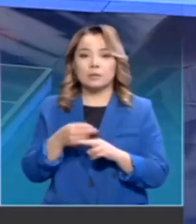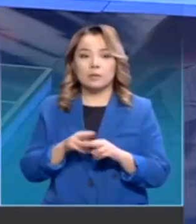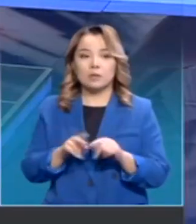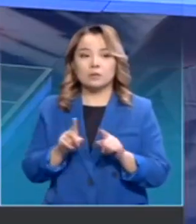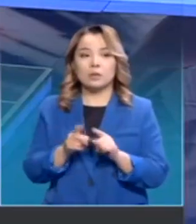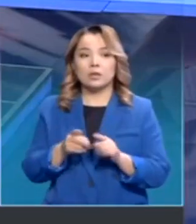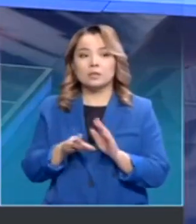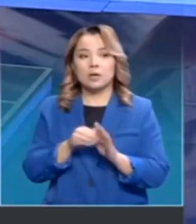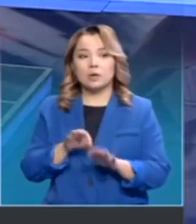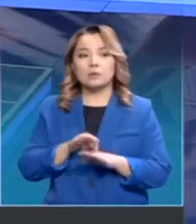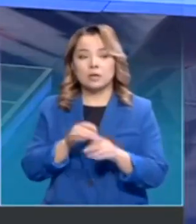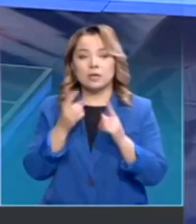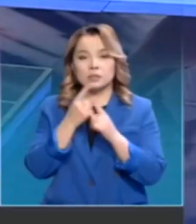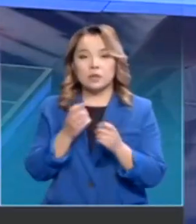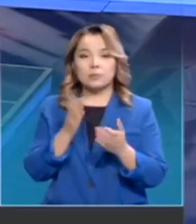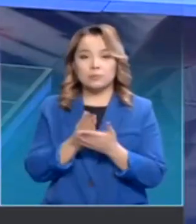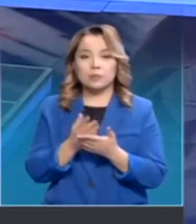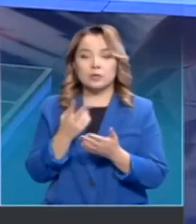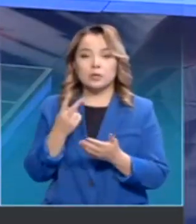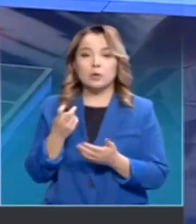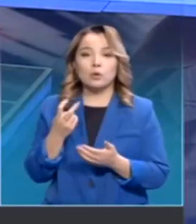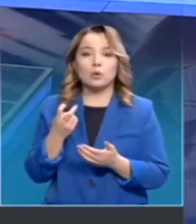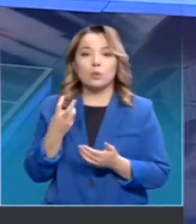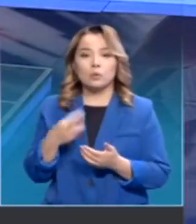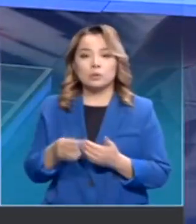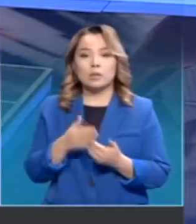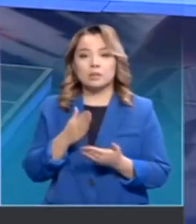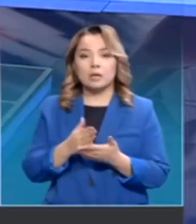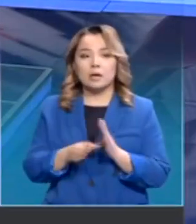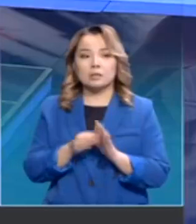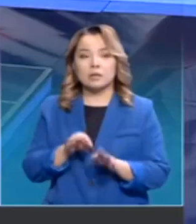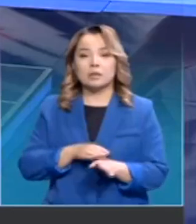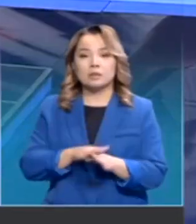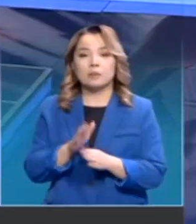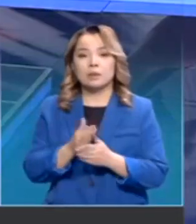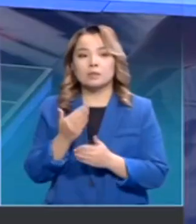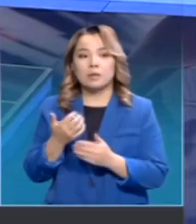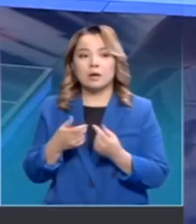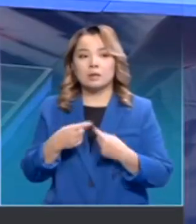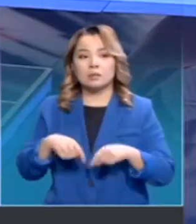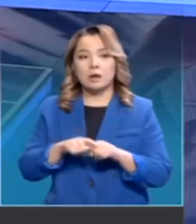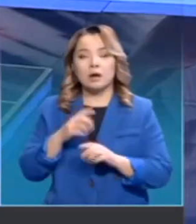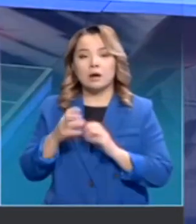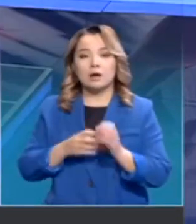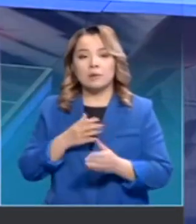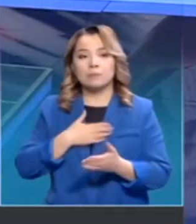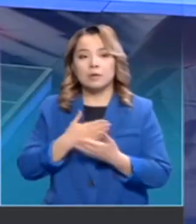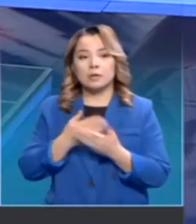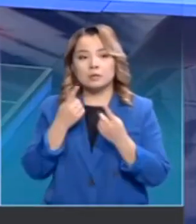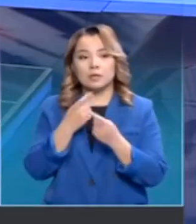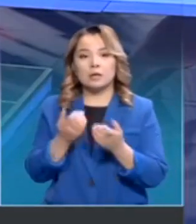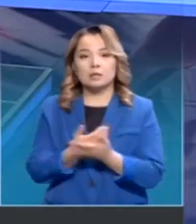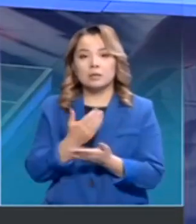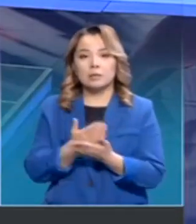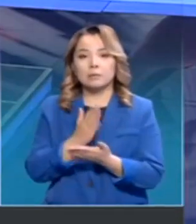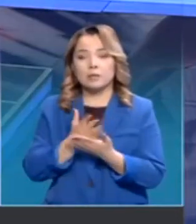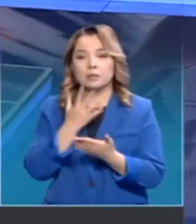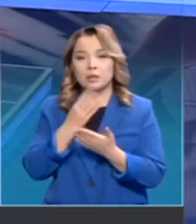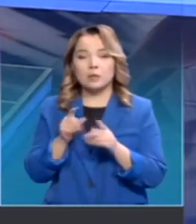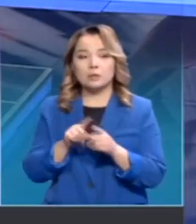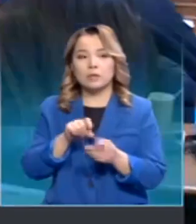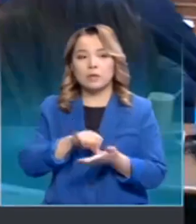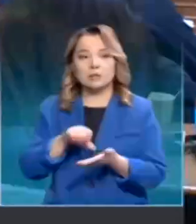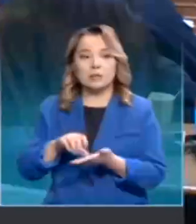сайлау тарату үшін шетелден 230-дан астам журналист келген. Олардың арасында әлемнің белді ақпарат агенттіктерінің өкілдері